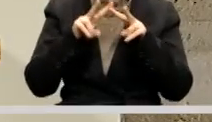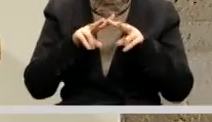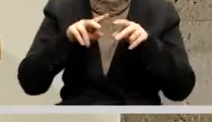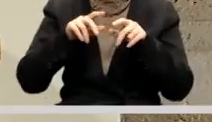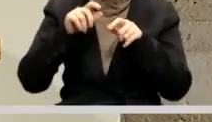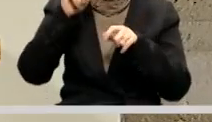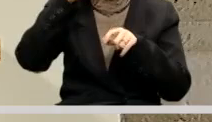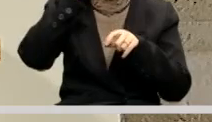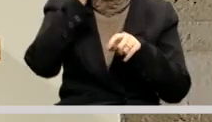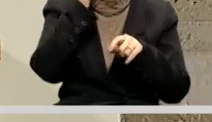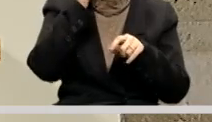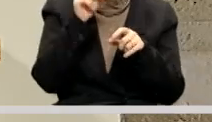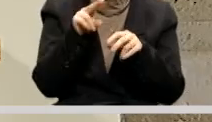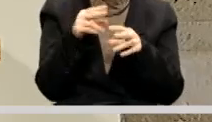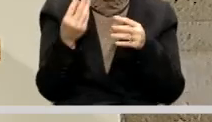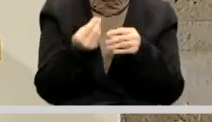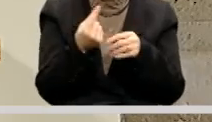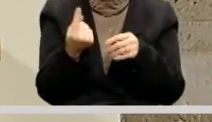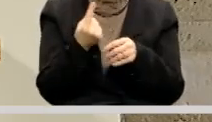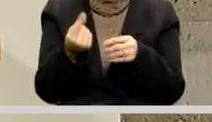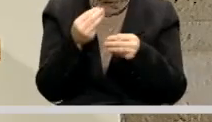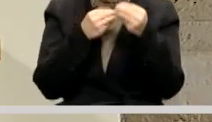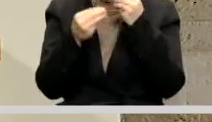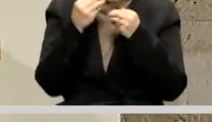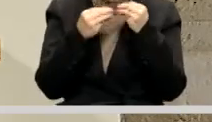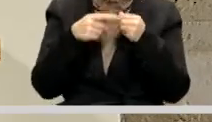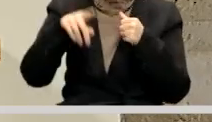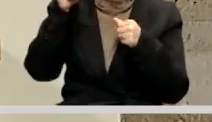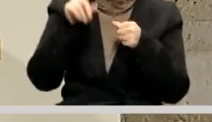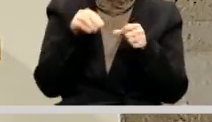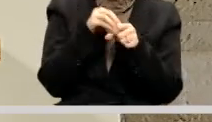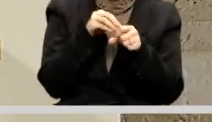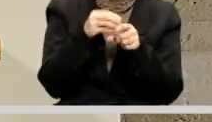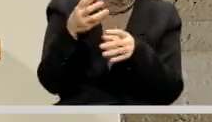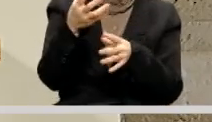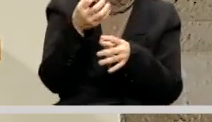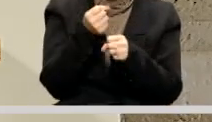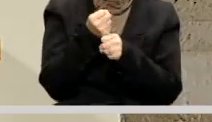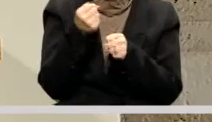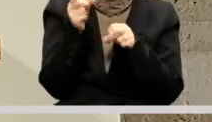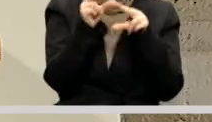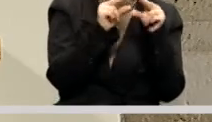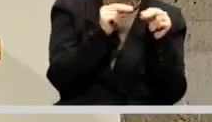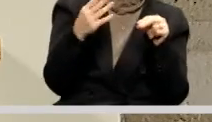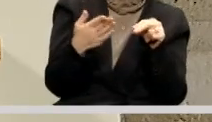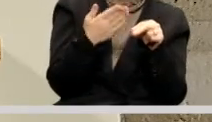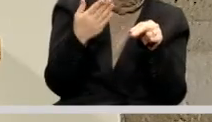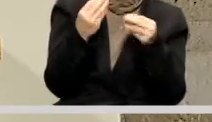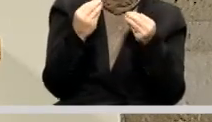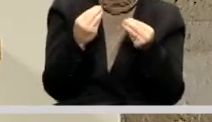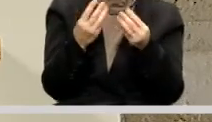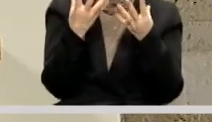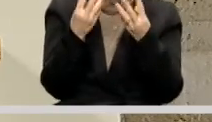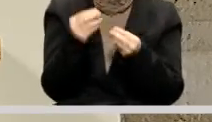rafine edilmemiş karbonhidrat tüketiminin gün içerisinde sağlanmasıyla uyku kalitesinin daha iyi olabileceğine yönelik sonuçlar elde